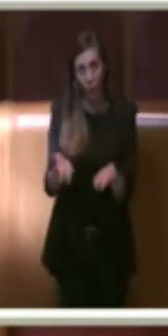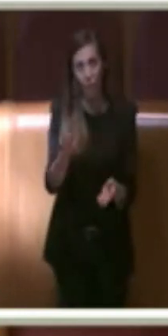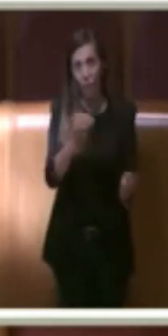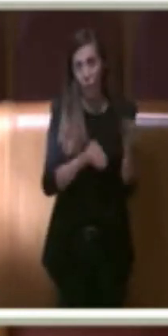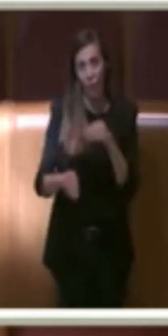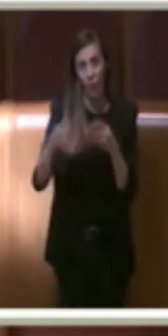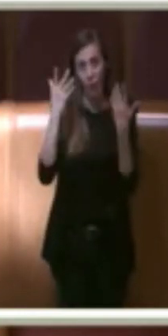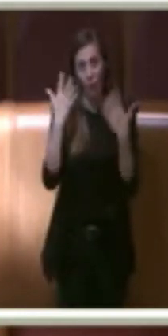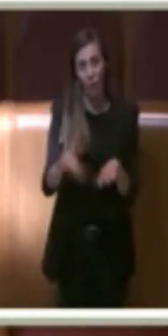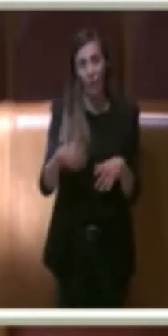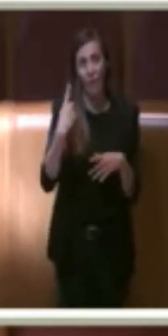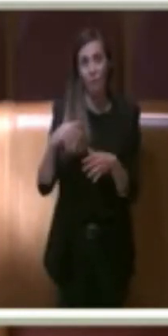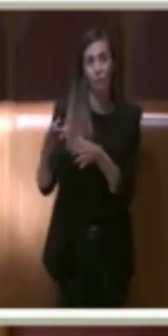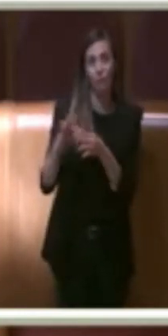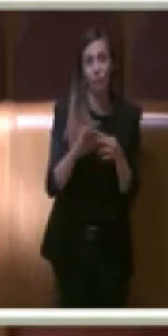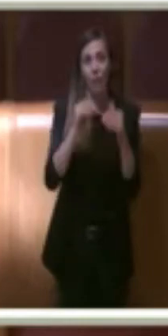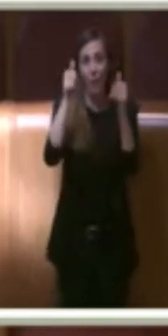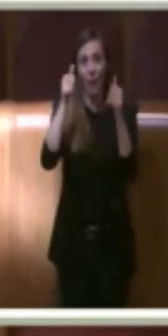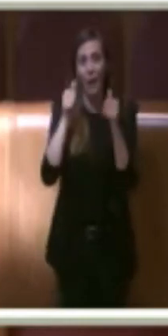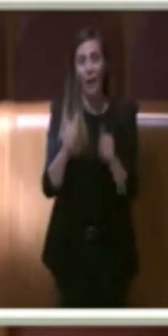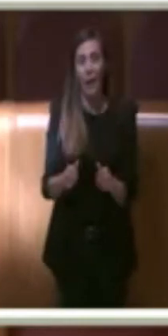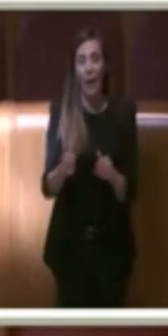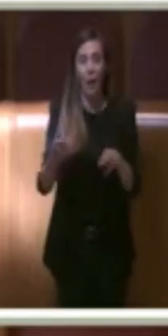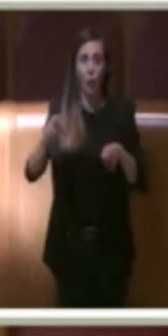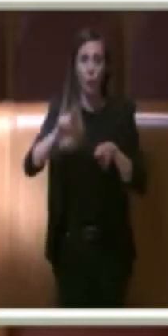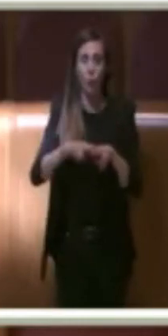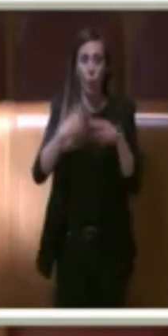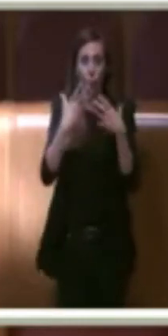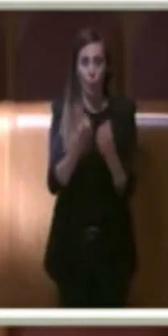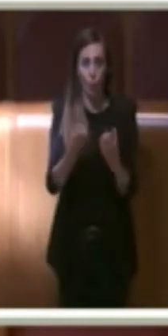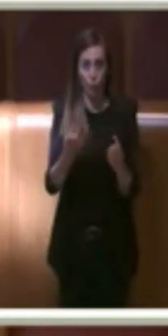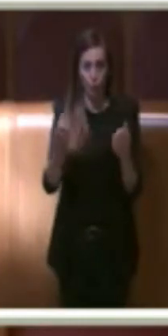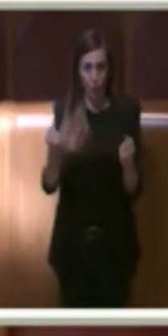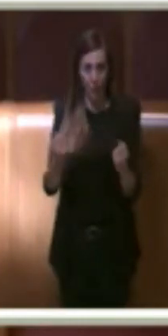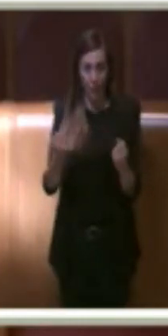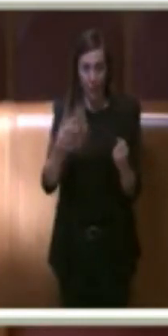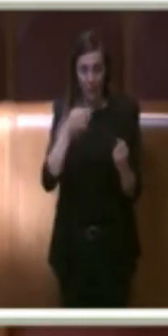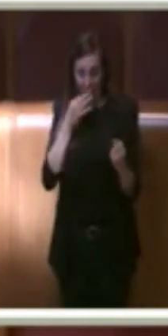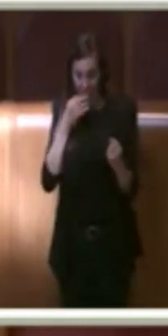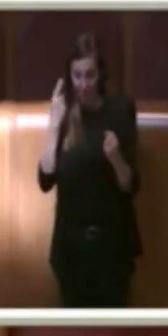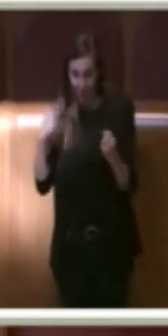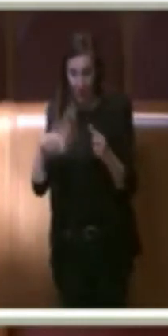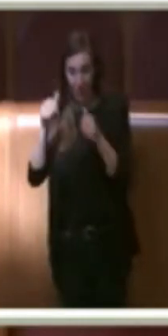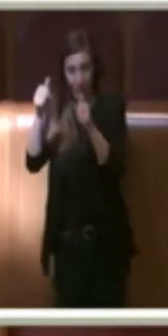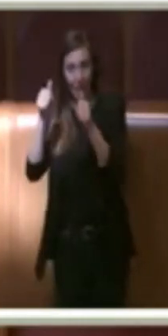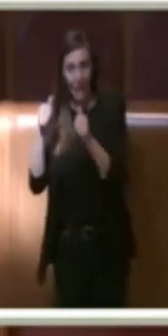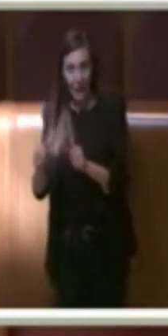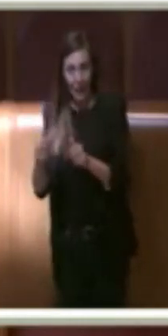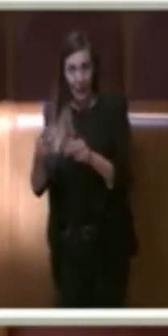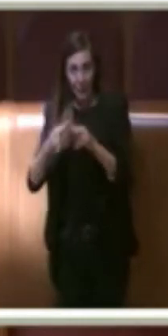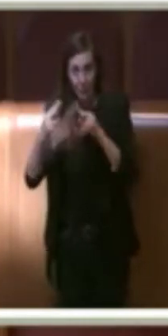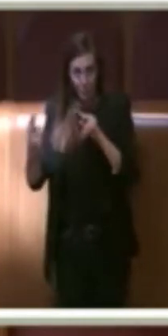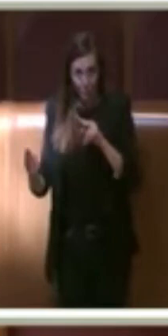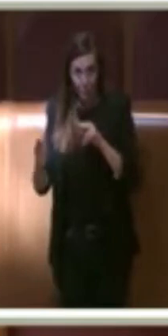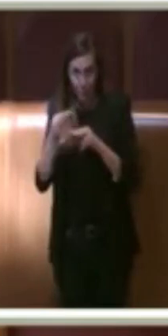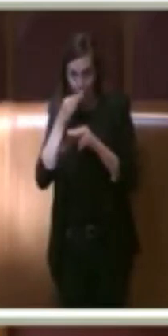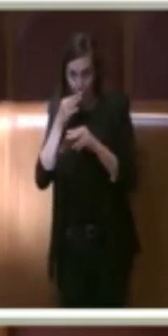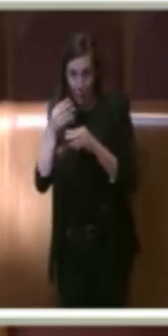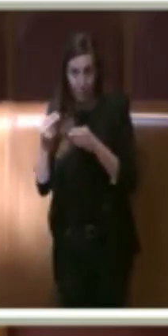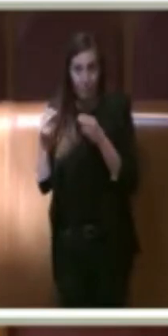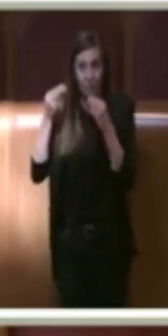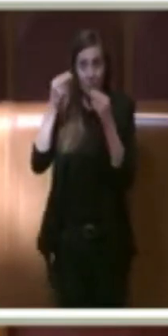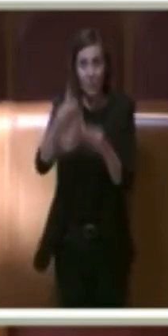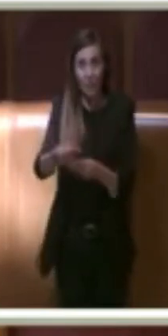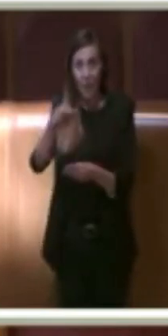oggetto e non è questa gara ponte che va a cambiare le sorti delle decisioni che sono state